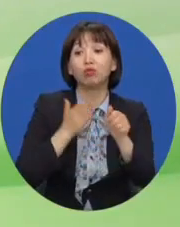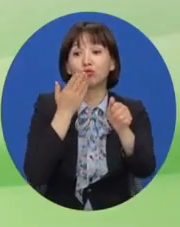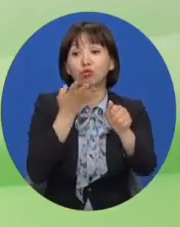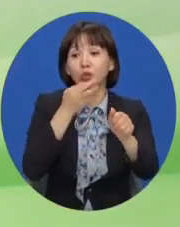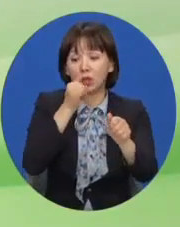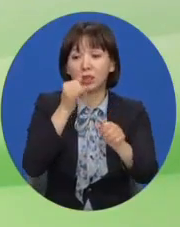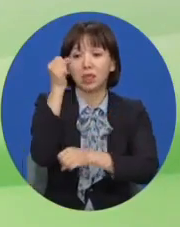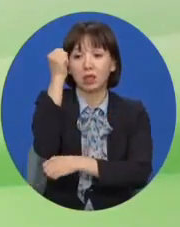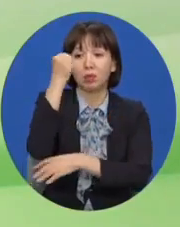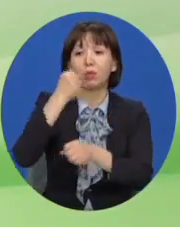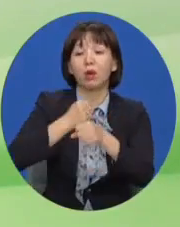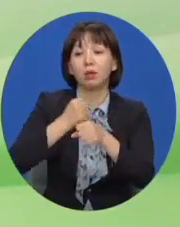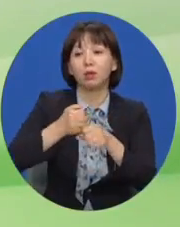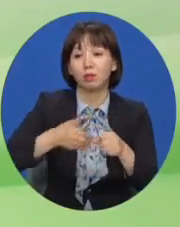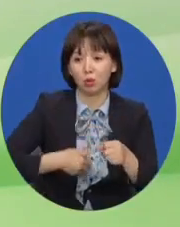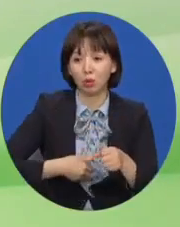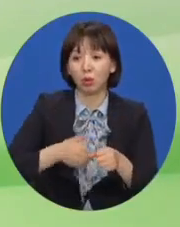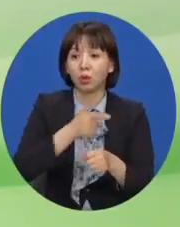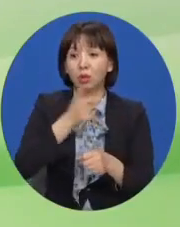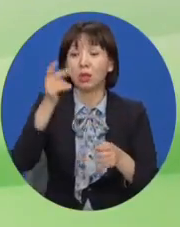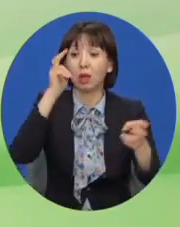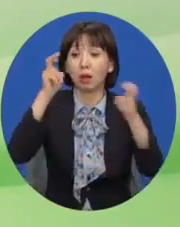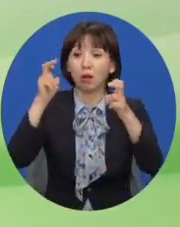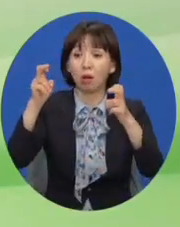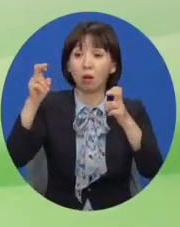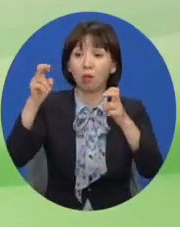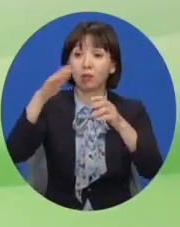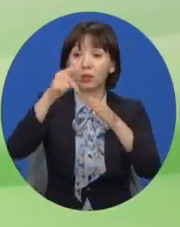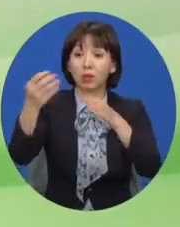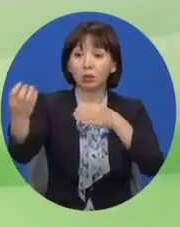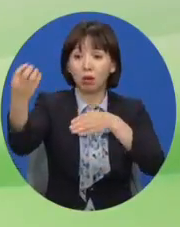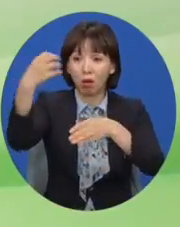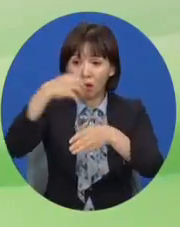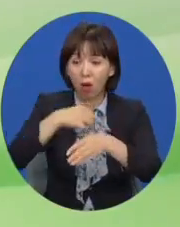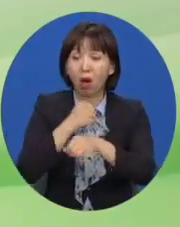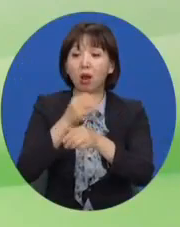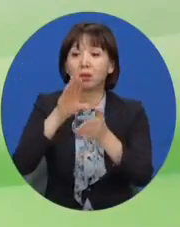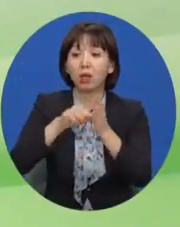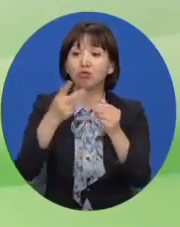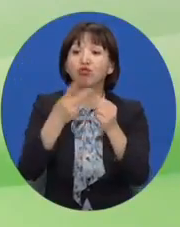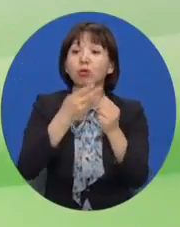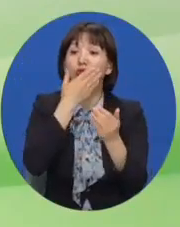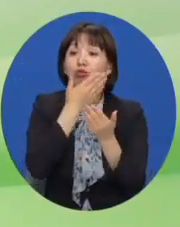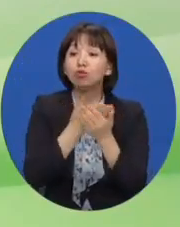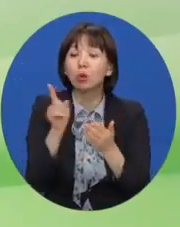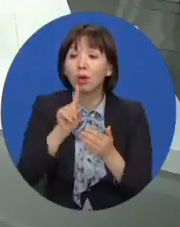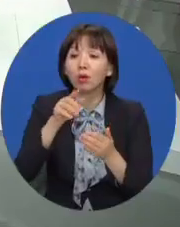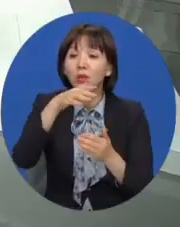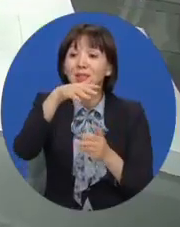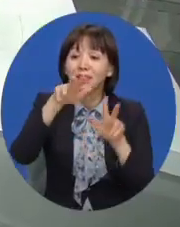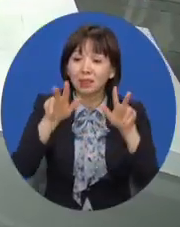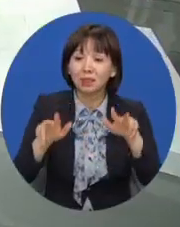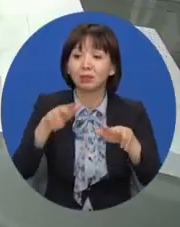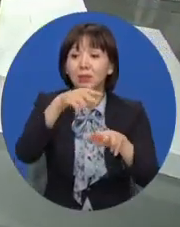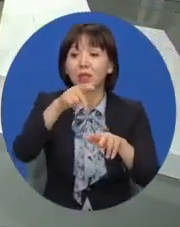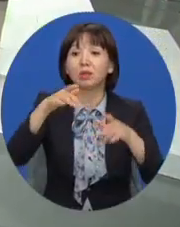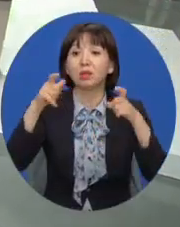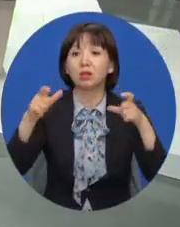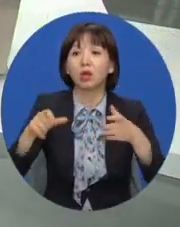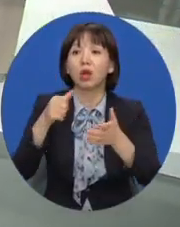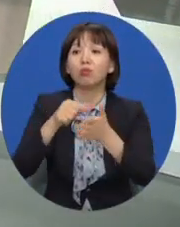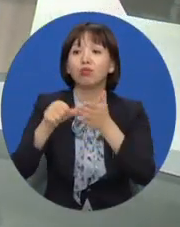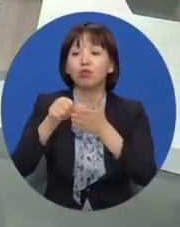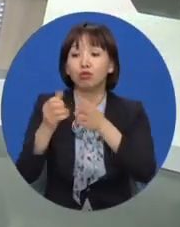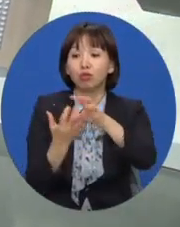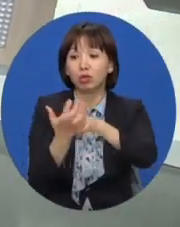만들어야 된다고 봅니다. 그 대기업이 오려고 할 때 두 번째로 중요한 게 있습니다. 지금 우리 지역에 물류 기지가